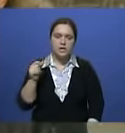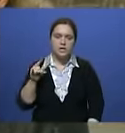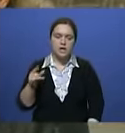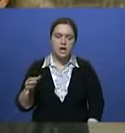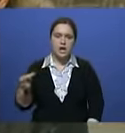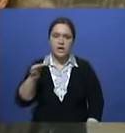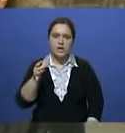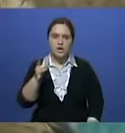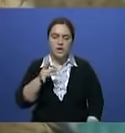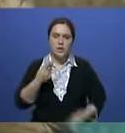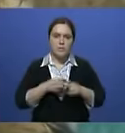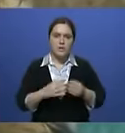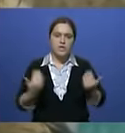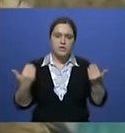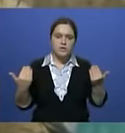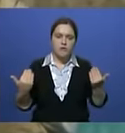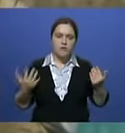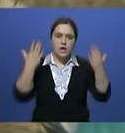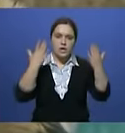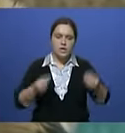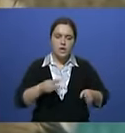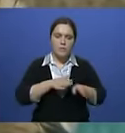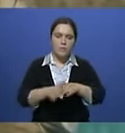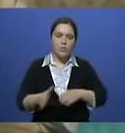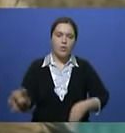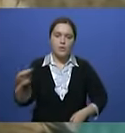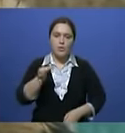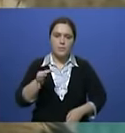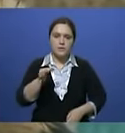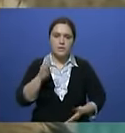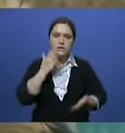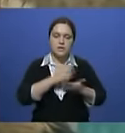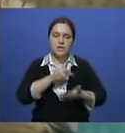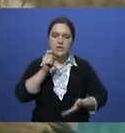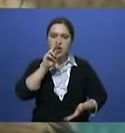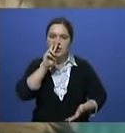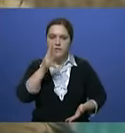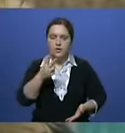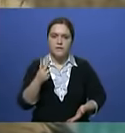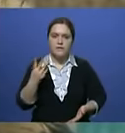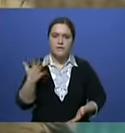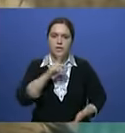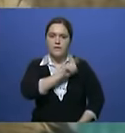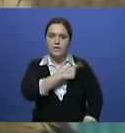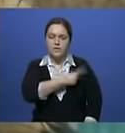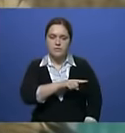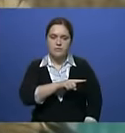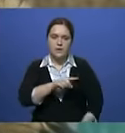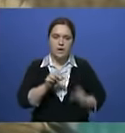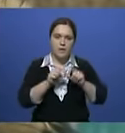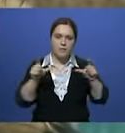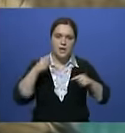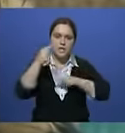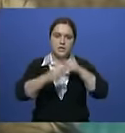программы на сегодняшний день по всей области введены в действия за последние 2 года около 25 врачебных амбулаторий на